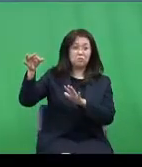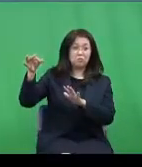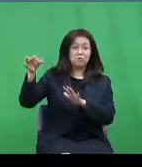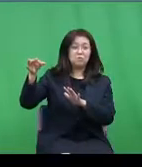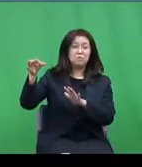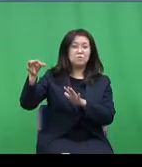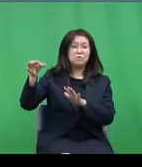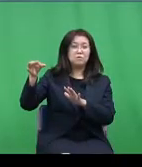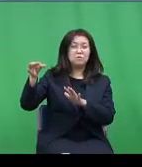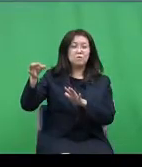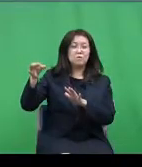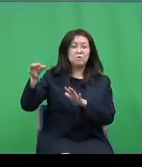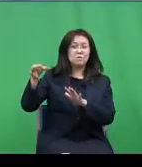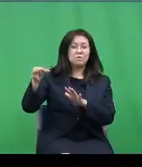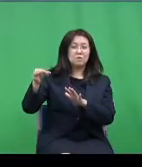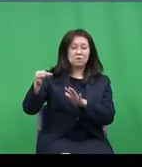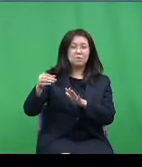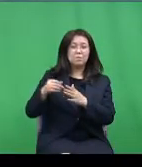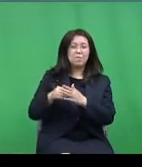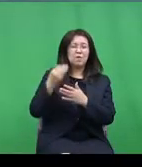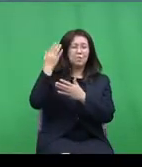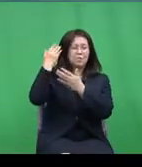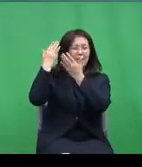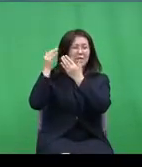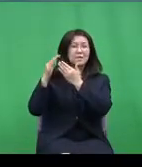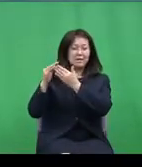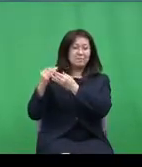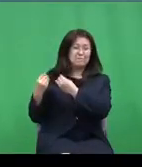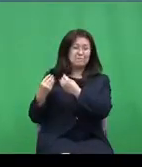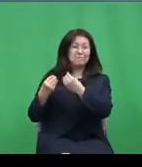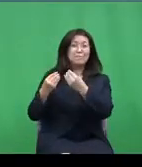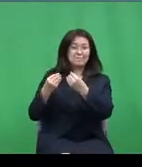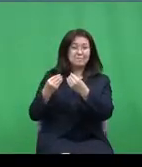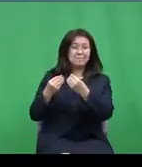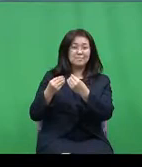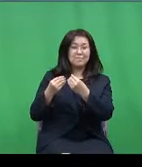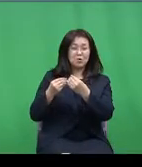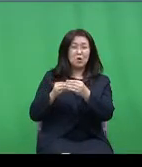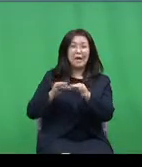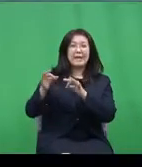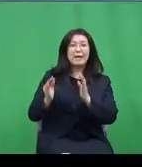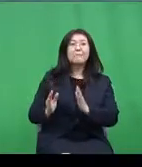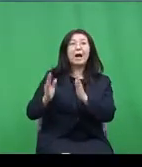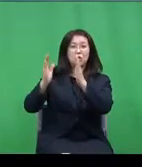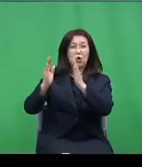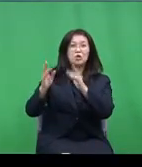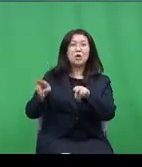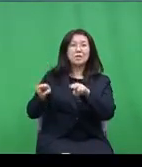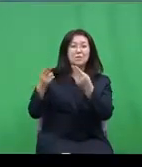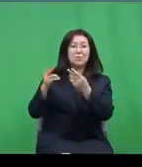逆に例えば、老舗のある大手のデパートの専門家に言わせ